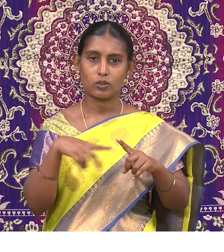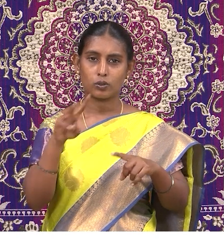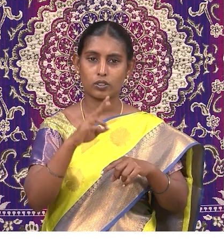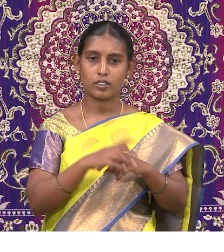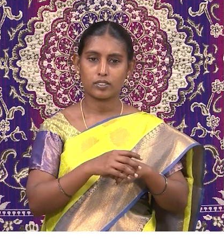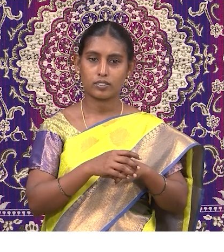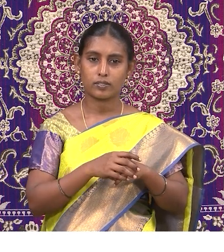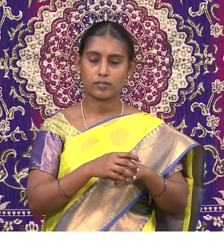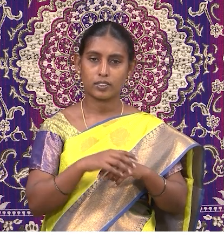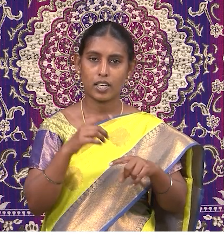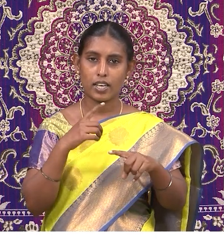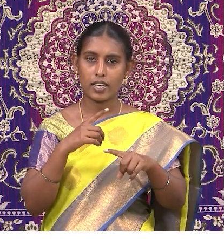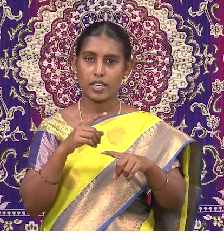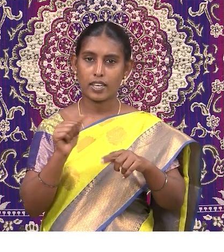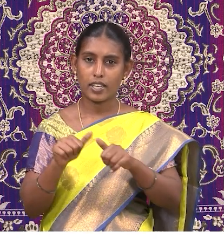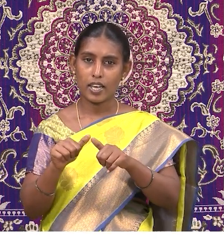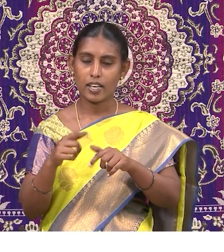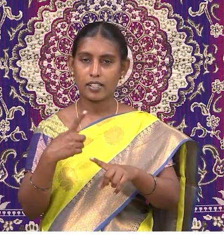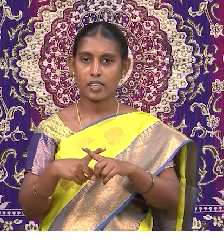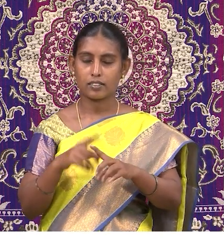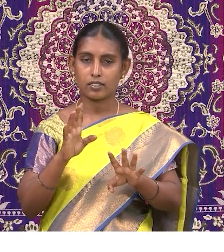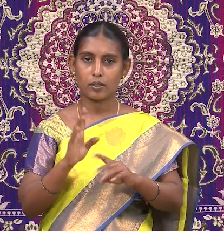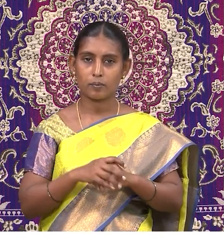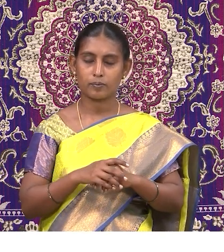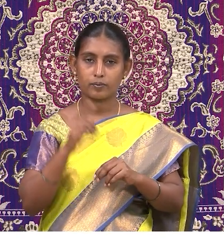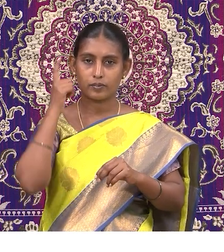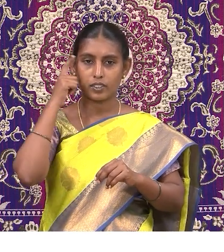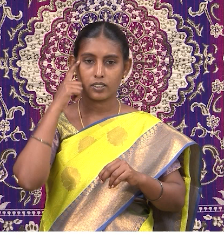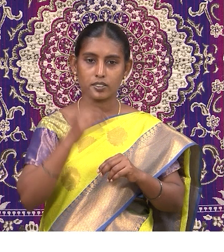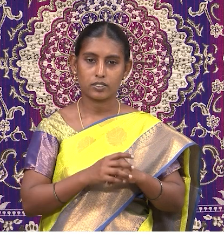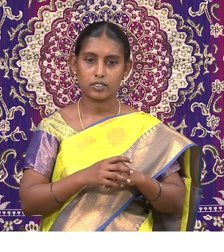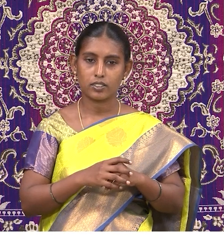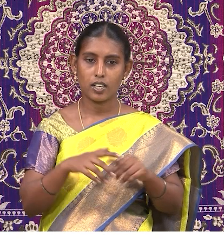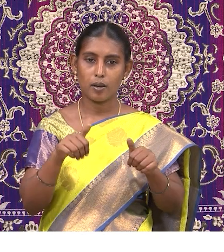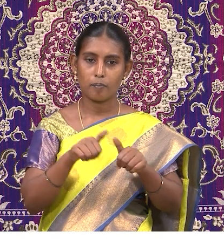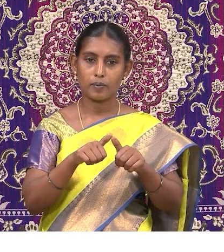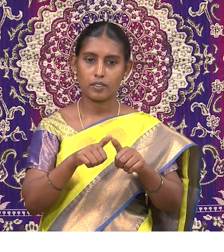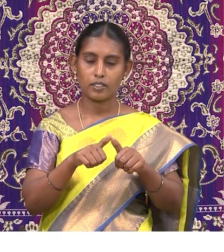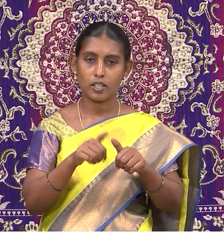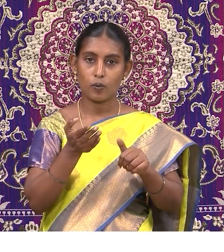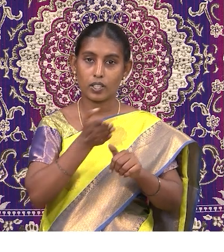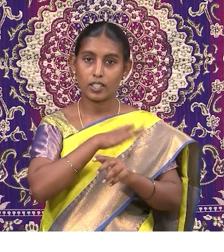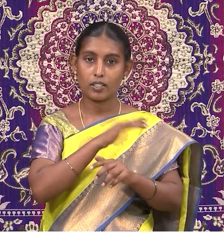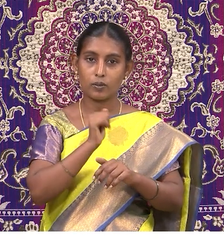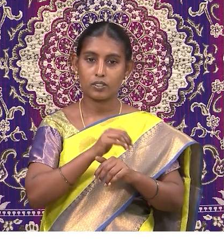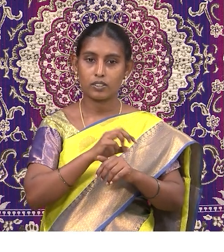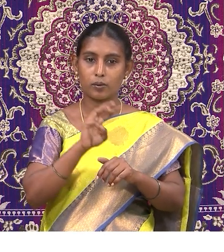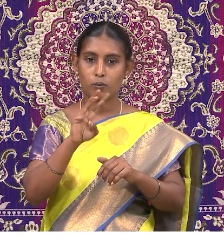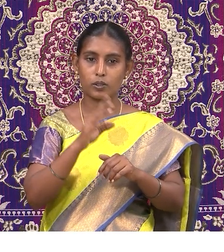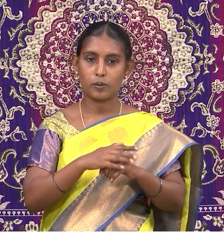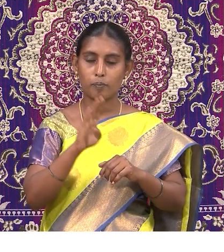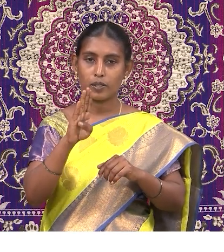எக்ஸ் போல் தெரிஞ்சுக்குங்க. அப்போது ஏவுனுடைய கெழு வந்து ஒன்று, ஸோ பி ஈக்குவல் டு